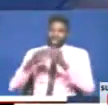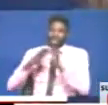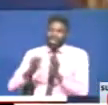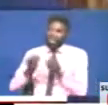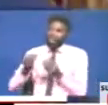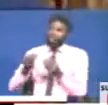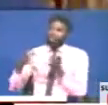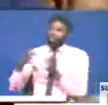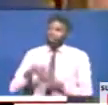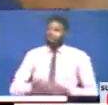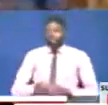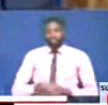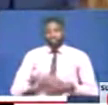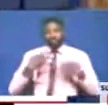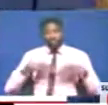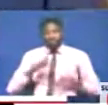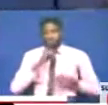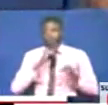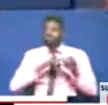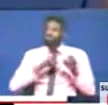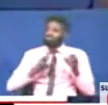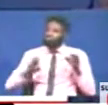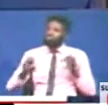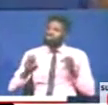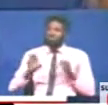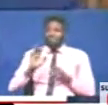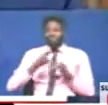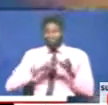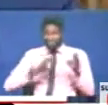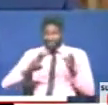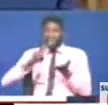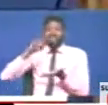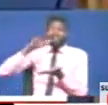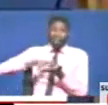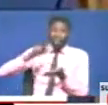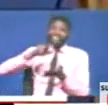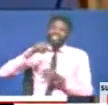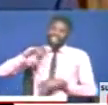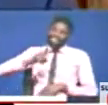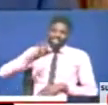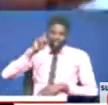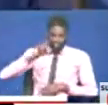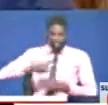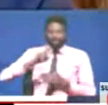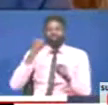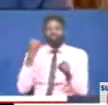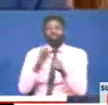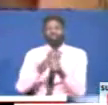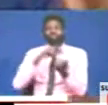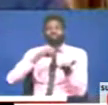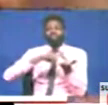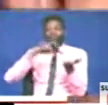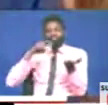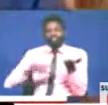wamehama, ili hiyo kuhama yao ikue valid, lazima wa resign, warudi kwa mwananchi